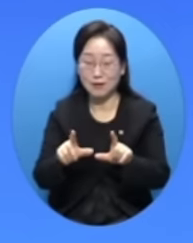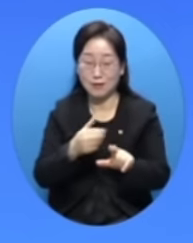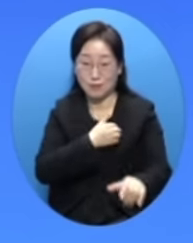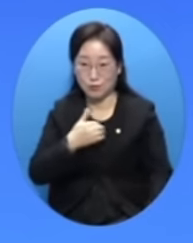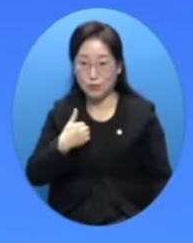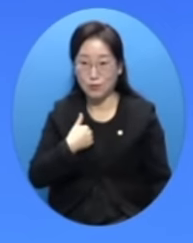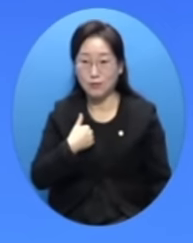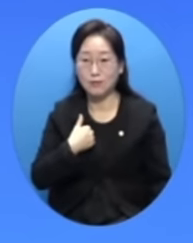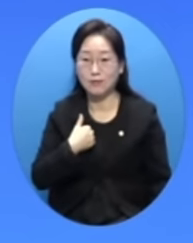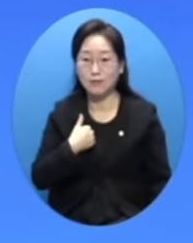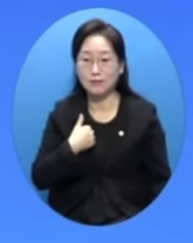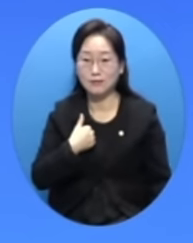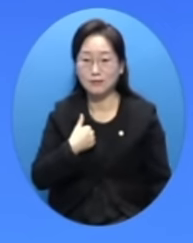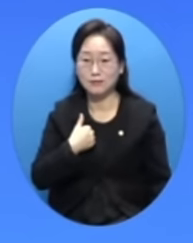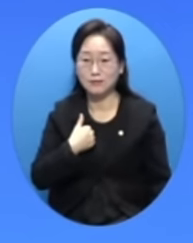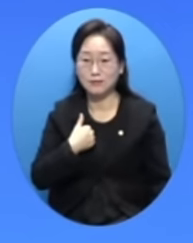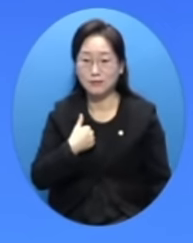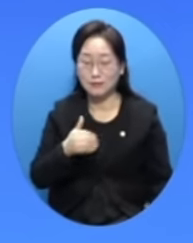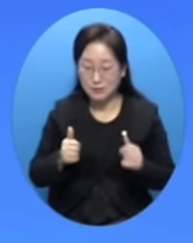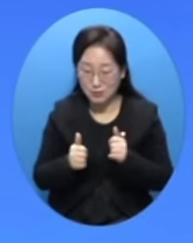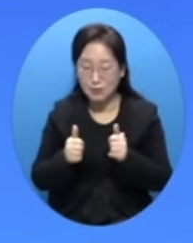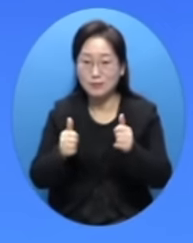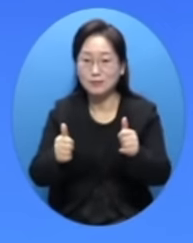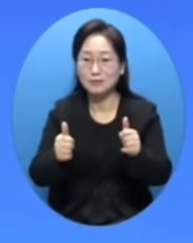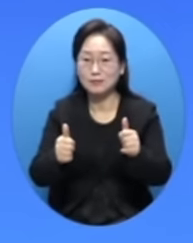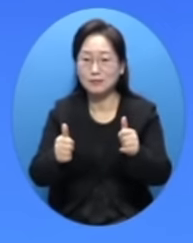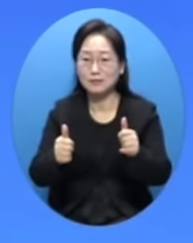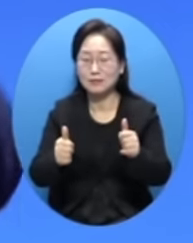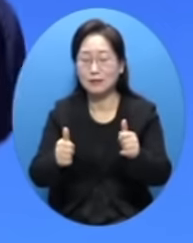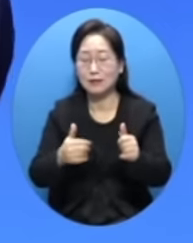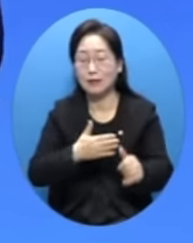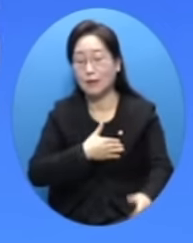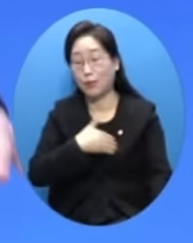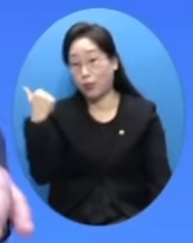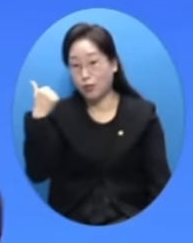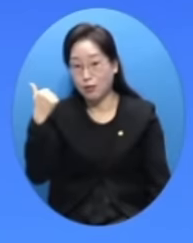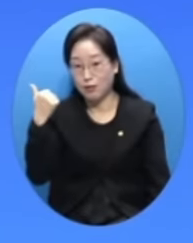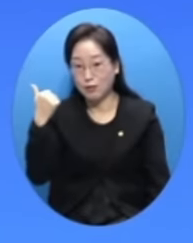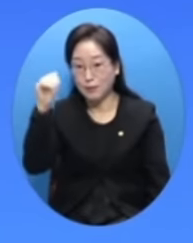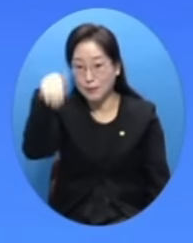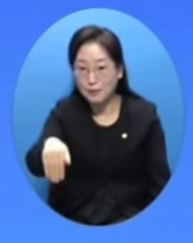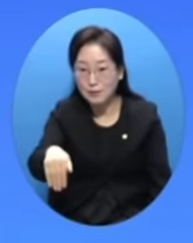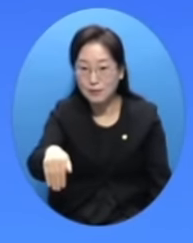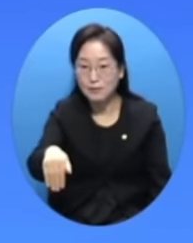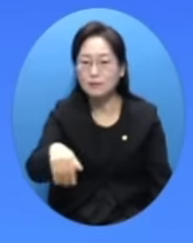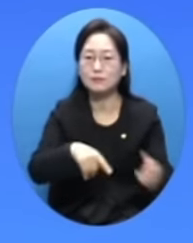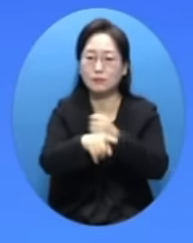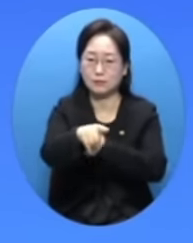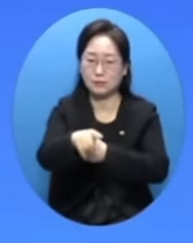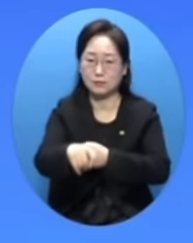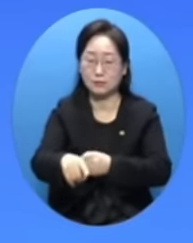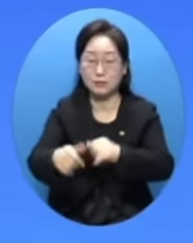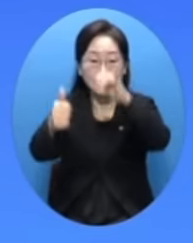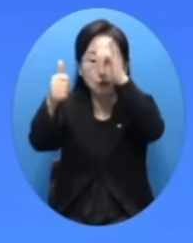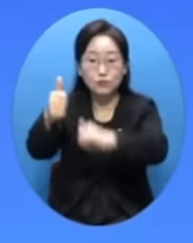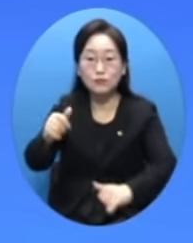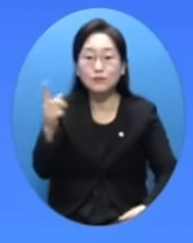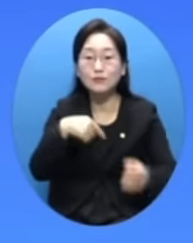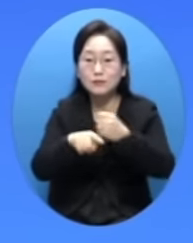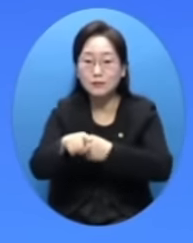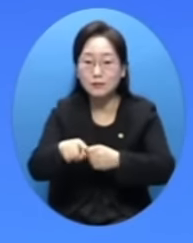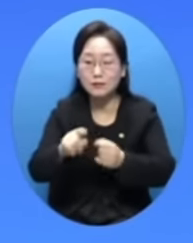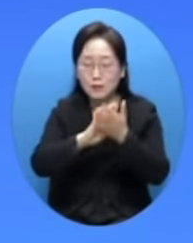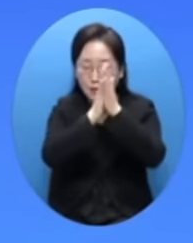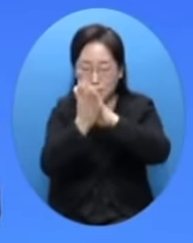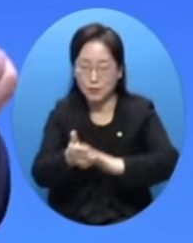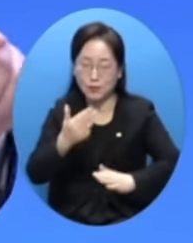임했을 때 그 열심을 놓던 것을 내려놓으면 그 순간부터 내리 막기를 가는 것입니다 충성이라는 것은 변함이